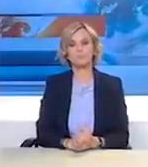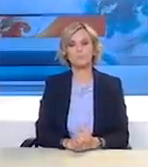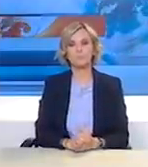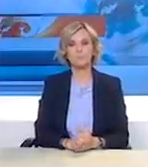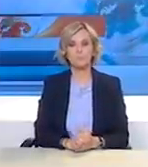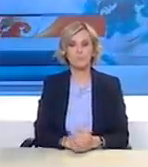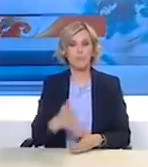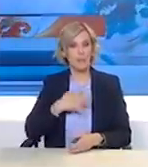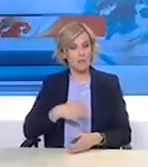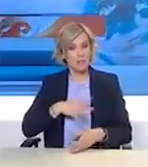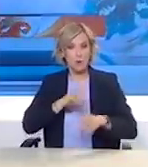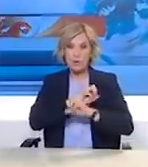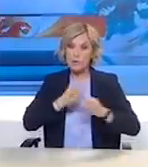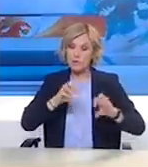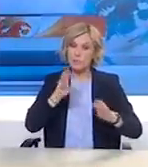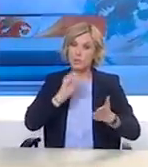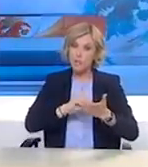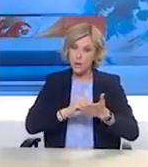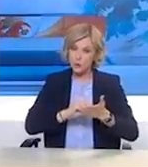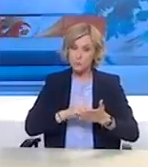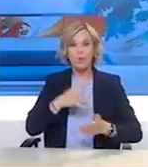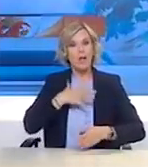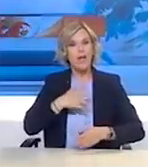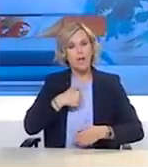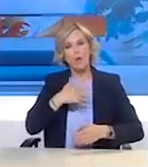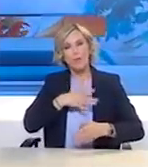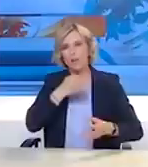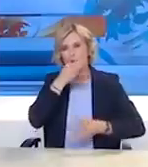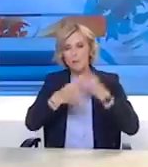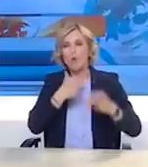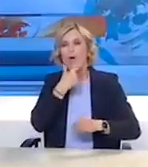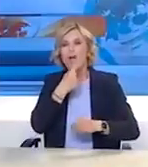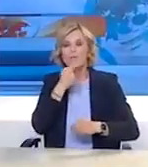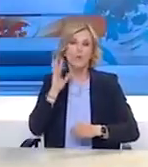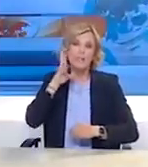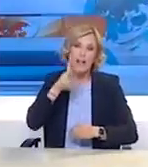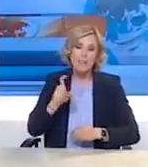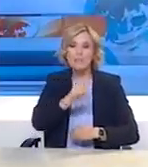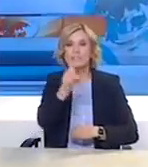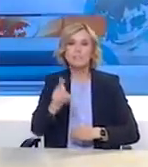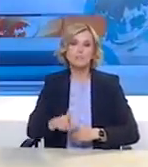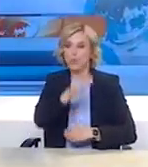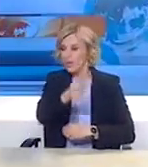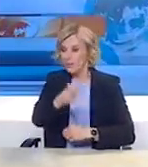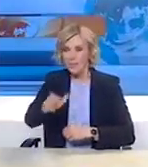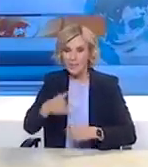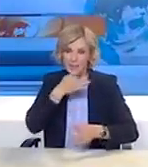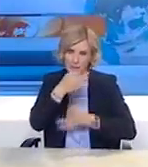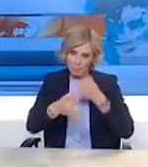σας ενημερώσω ότι ακριβώς επειδή θέλουμε να διευκολύνουμε στο μέτρο δυνατό την καθημερινότητα του κάθε συμπολίτη μας,